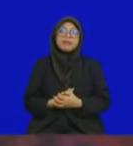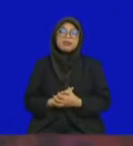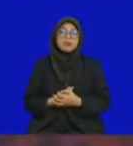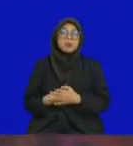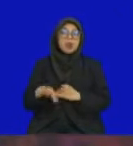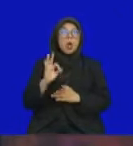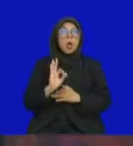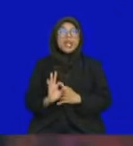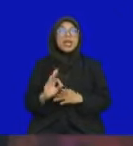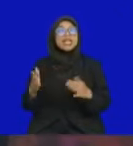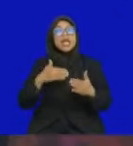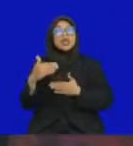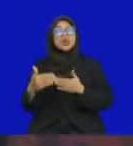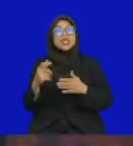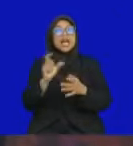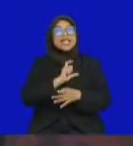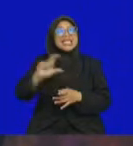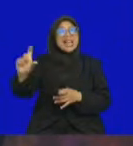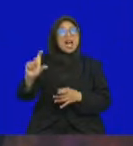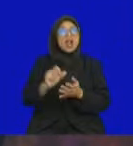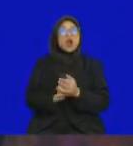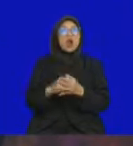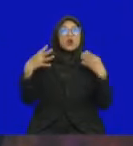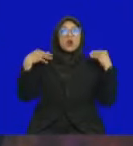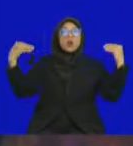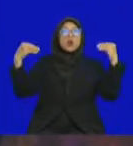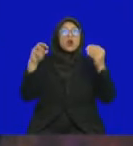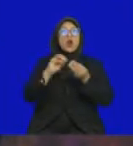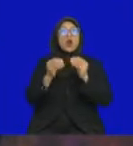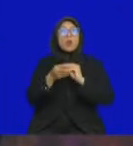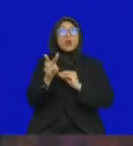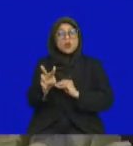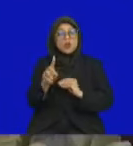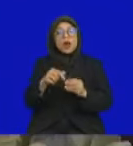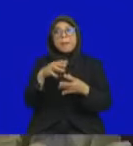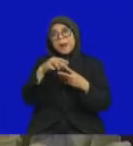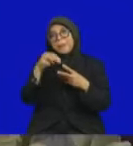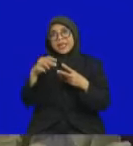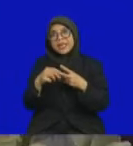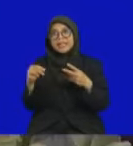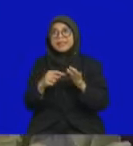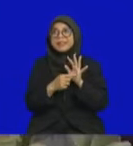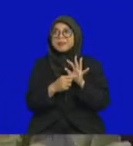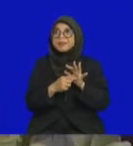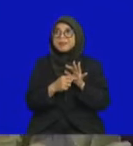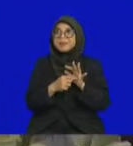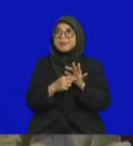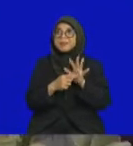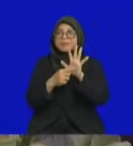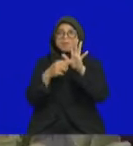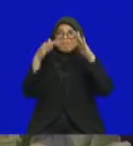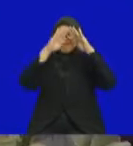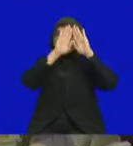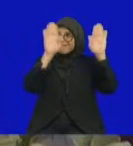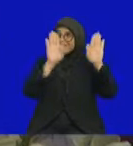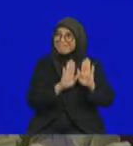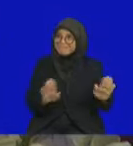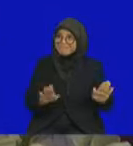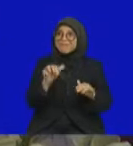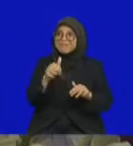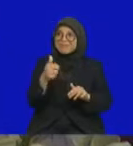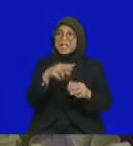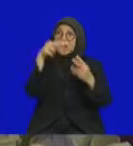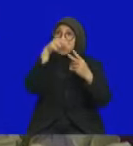selanjutnya kami persilakan kepada calon gubernur nomor urut du untuk memilih salah satu icon yang akan kami Tampilkan di layar calon gubernur nomor